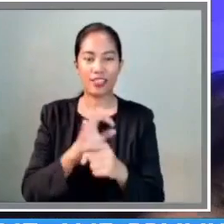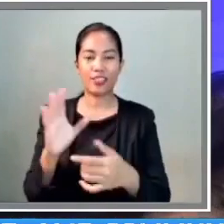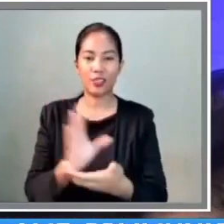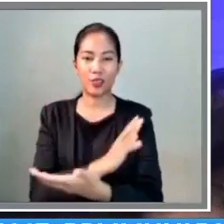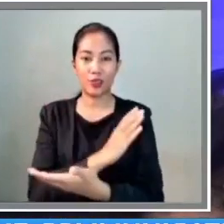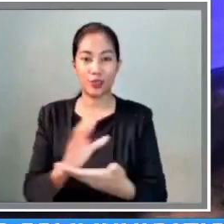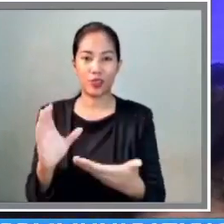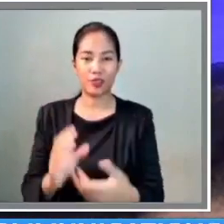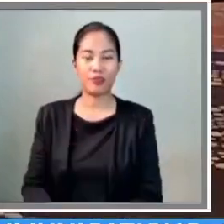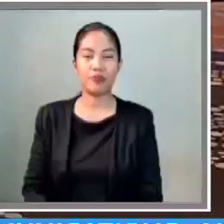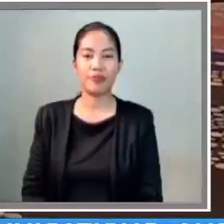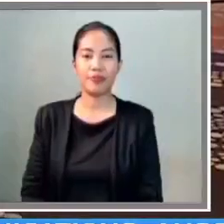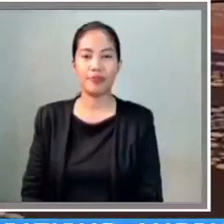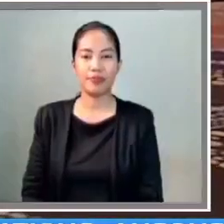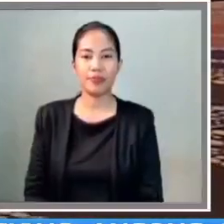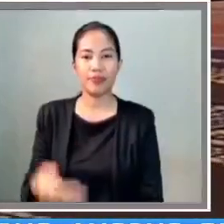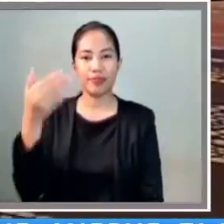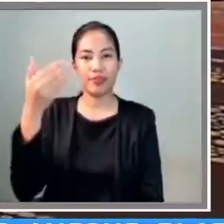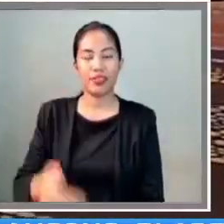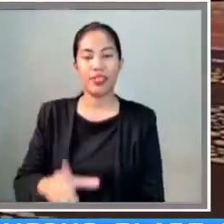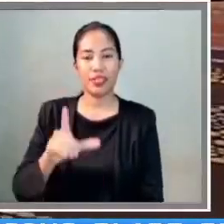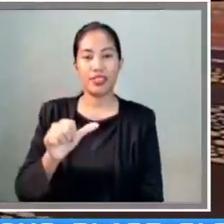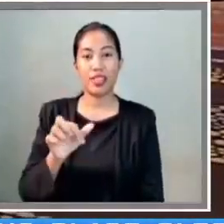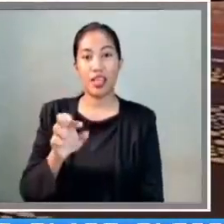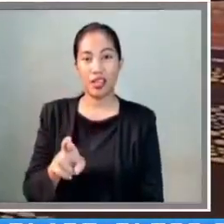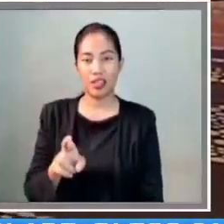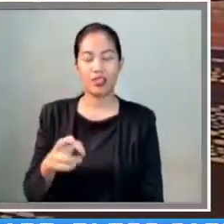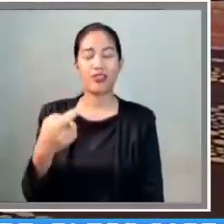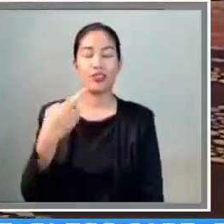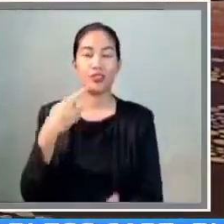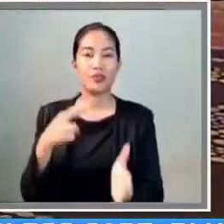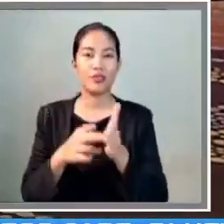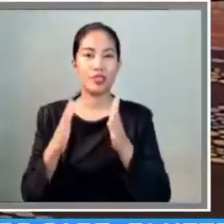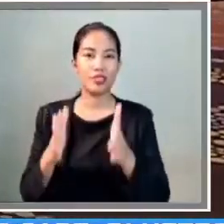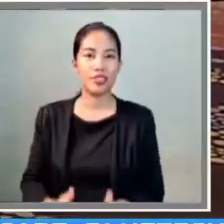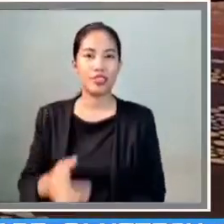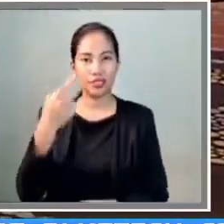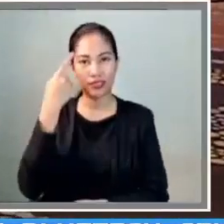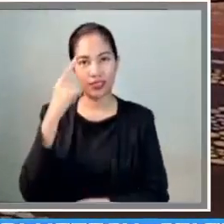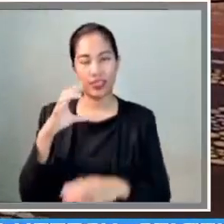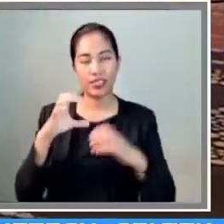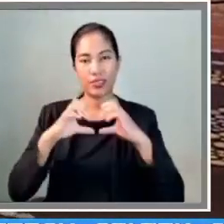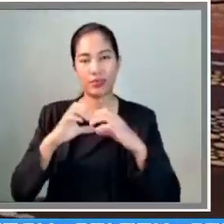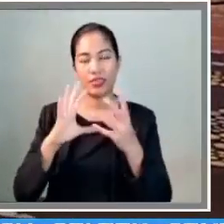War Santiago nagbabalita para sa GMA Integrated News.